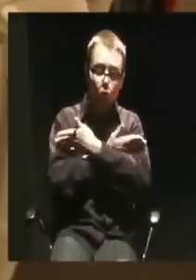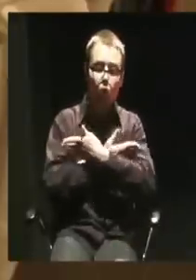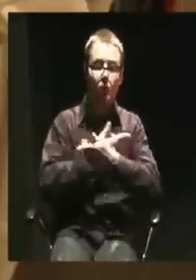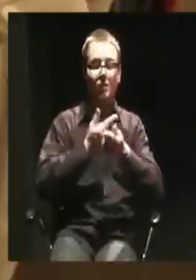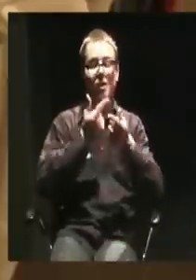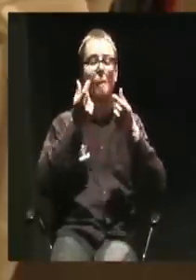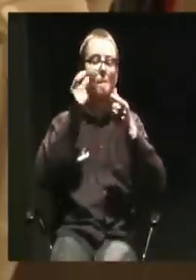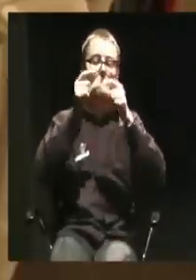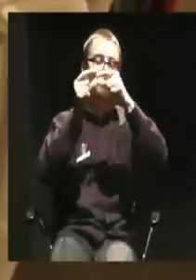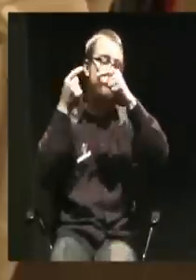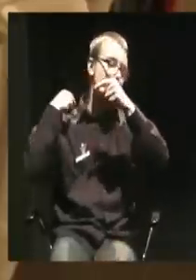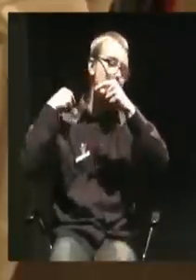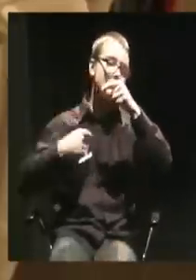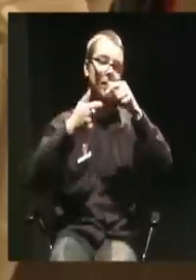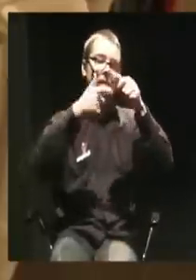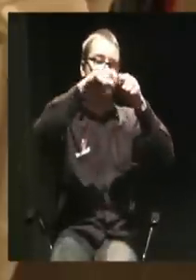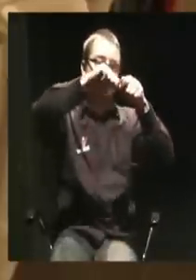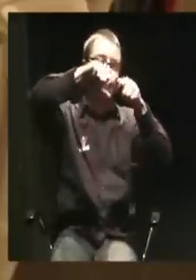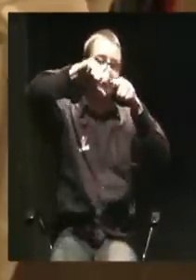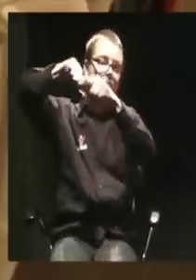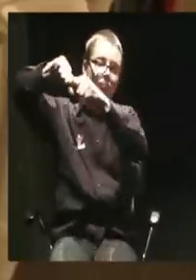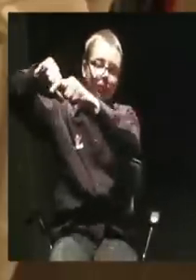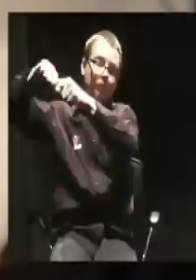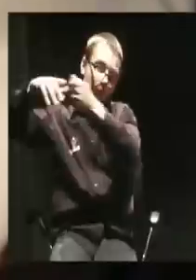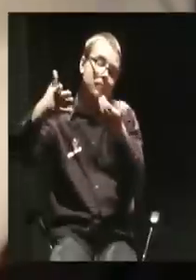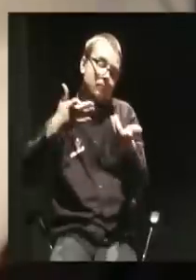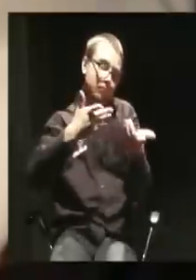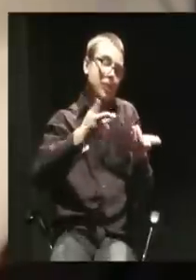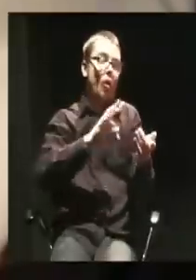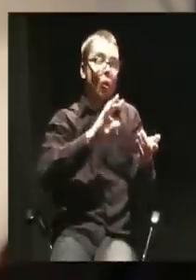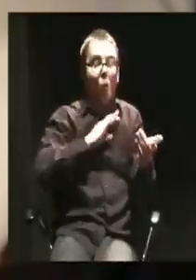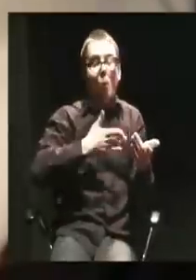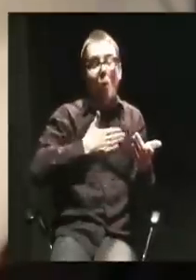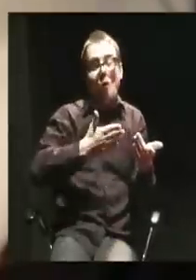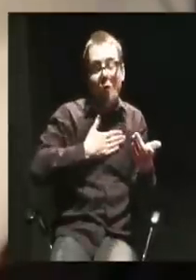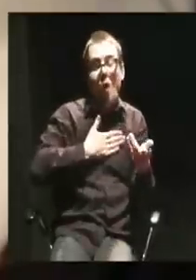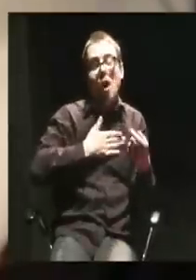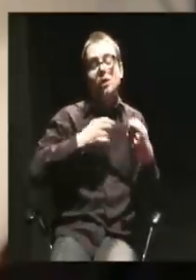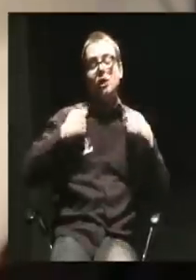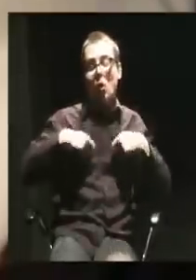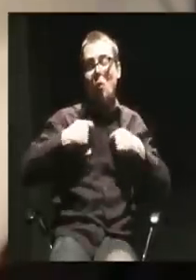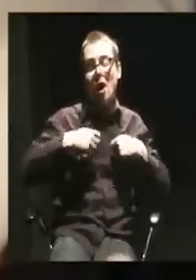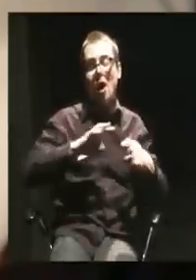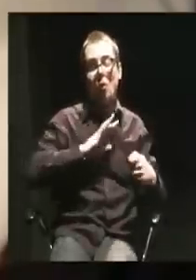wyglądała kolekcja w H&M-ie. Jak ona się tam trafiła, zaraz wam pokażę.